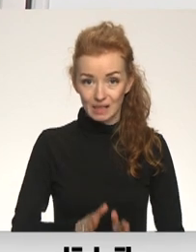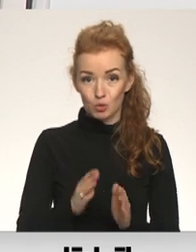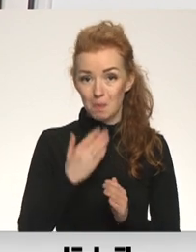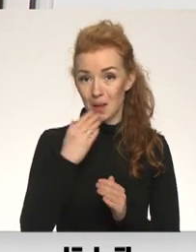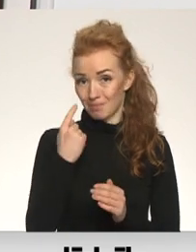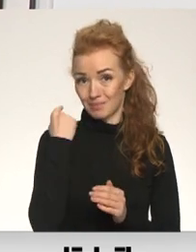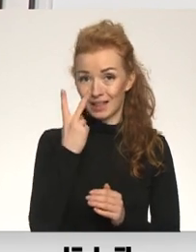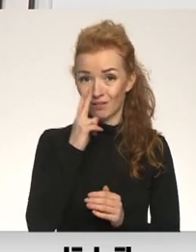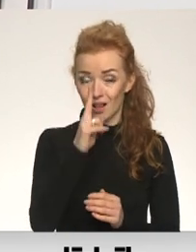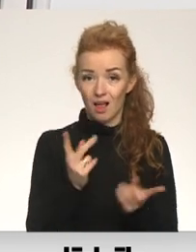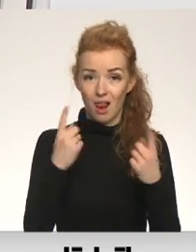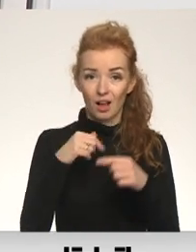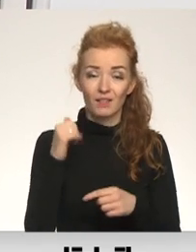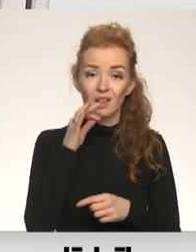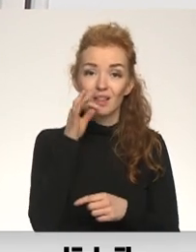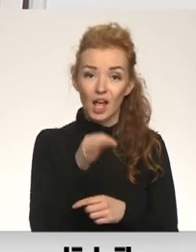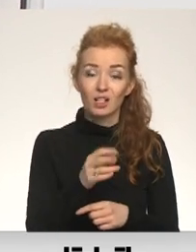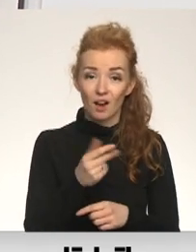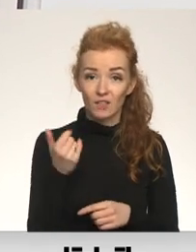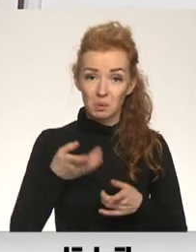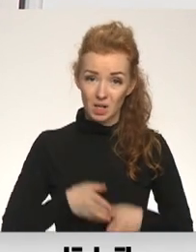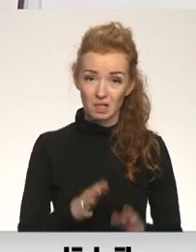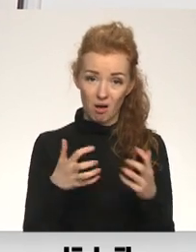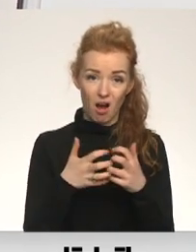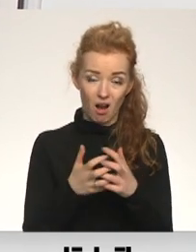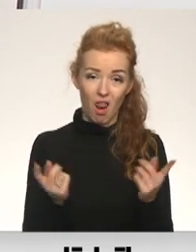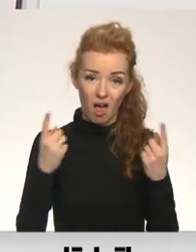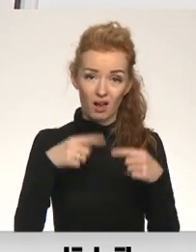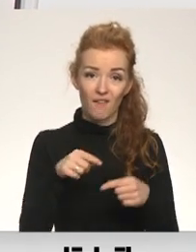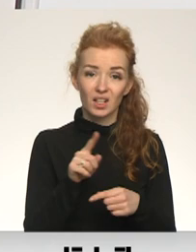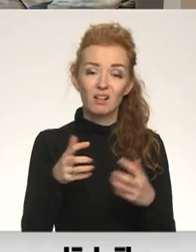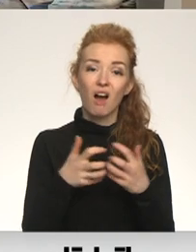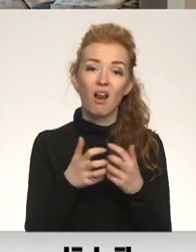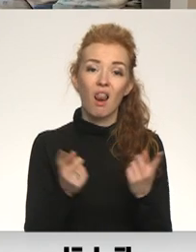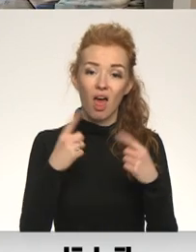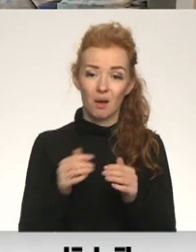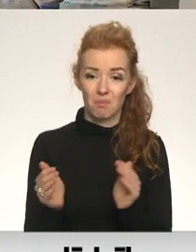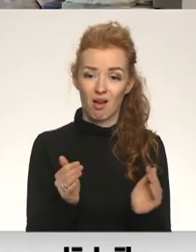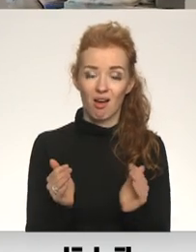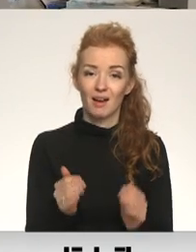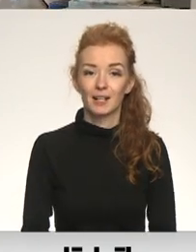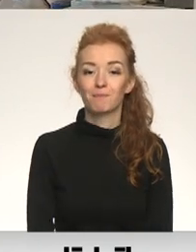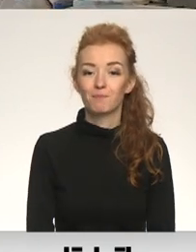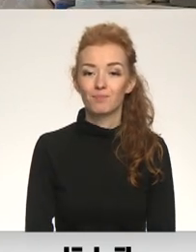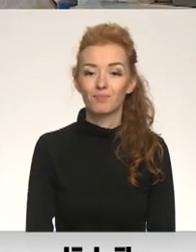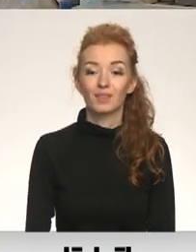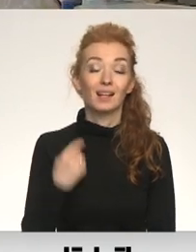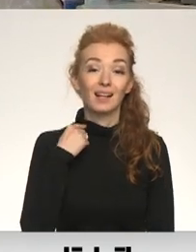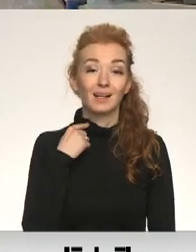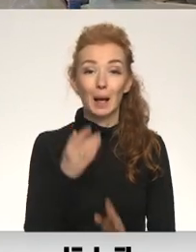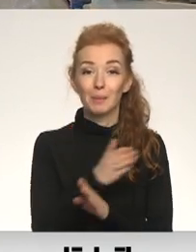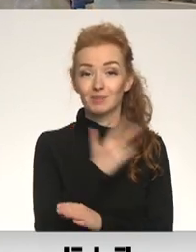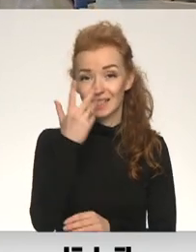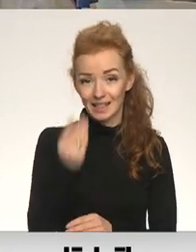divās nedēļās, teiks, ka viņi ir dzimuši kara laikā, ka viņi ir kara laika bērni. Savukārt Rīgā pirms